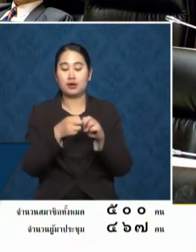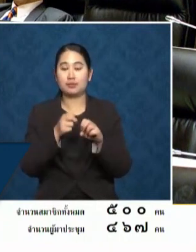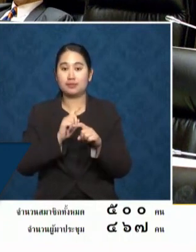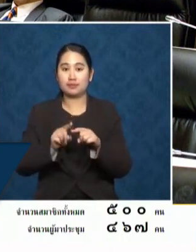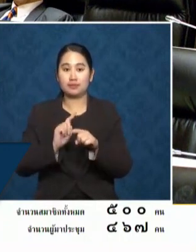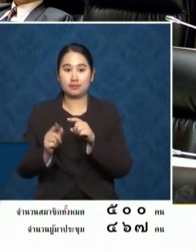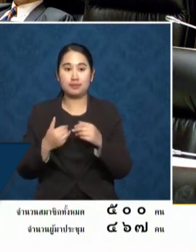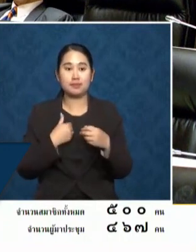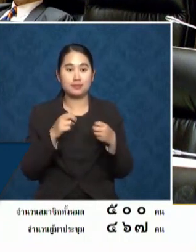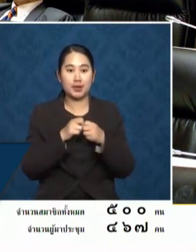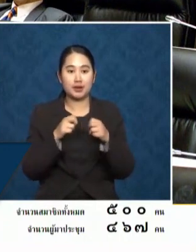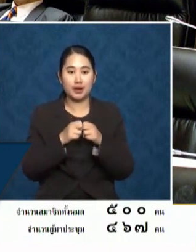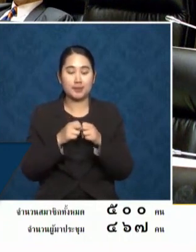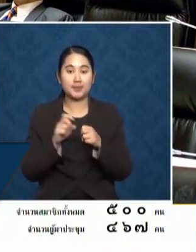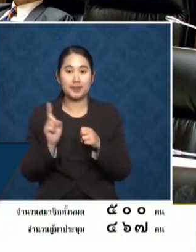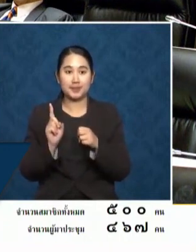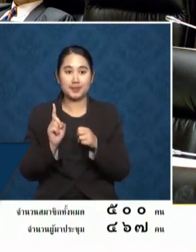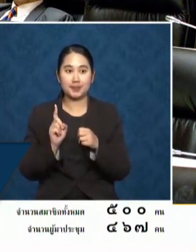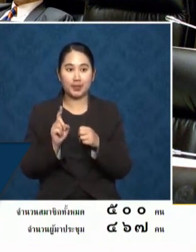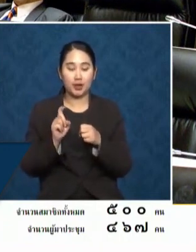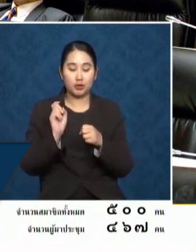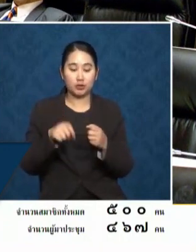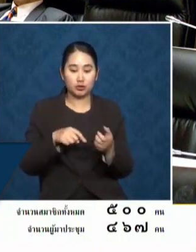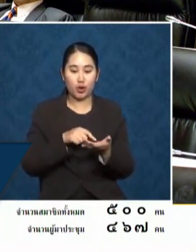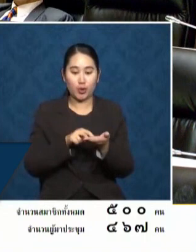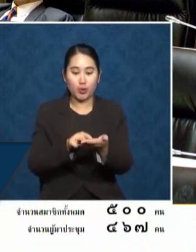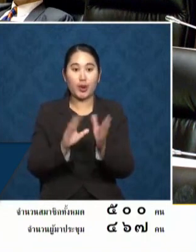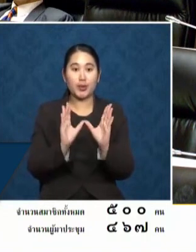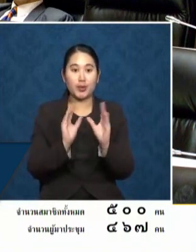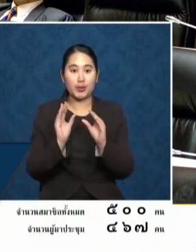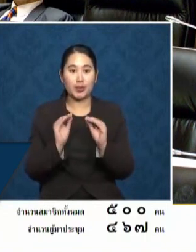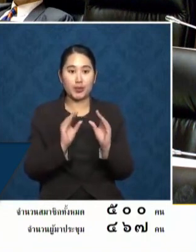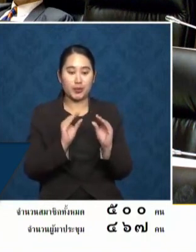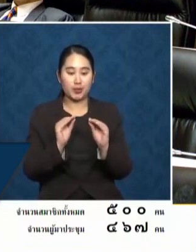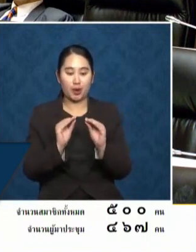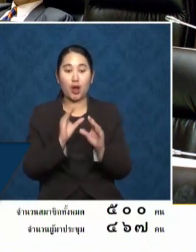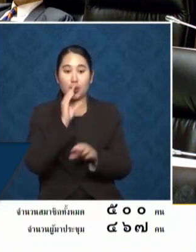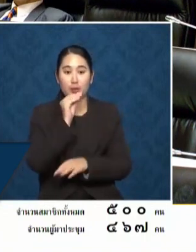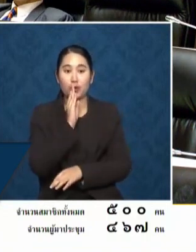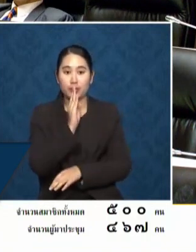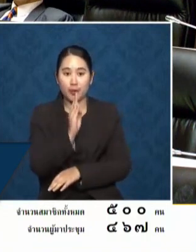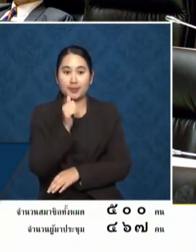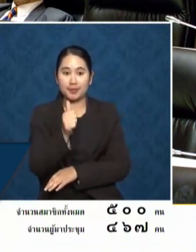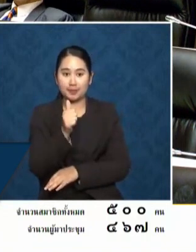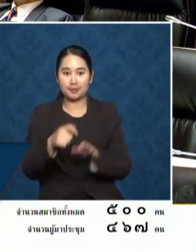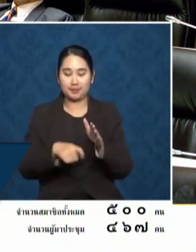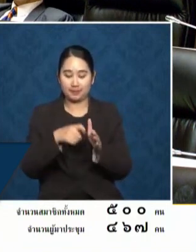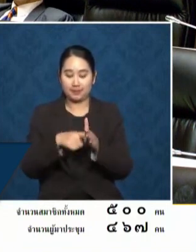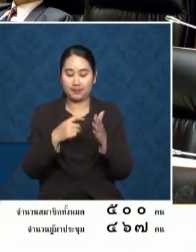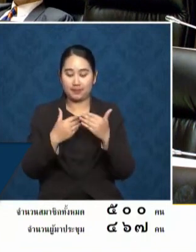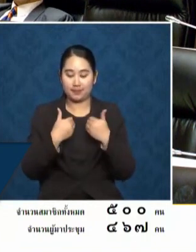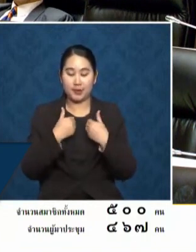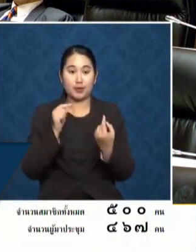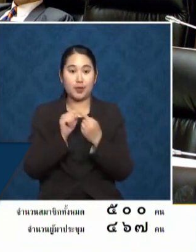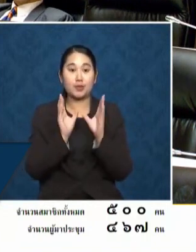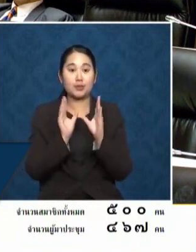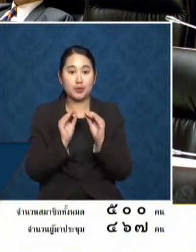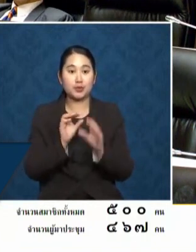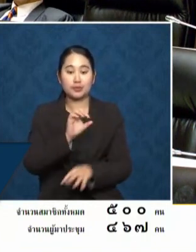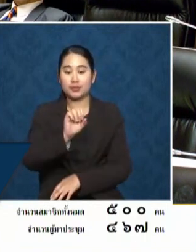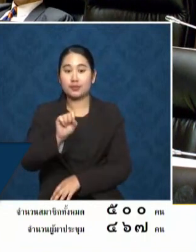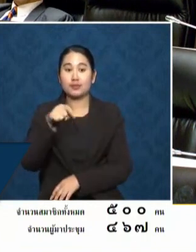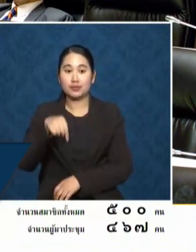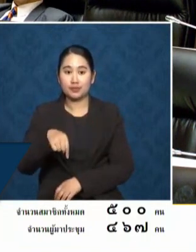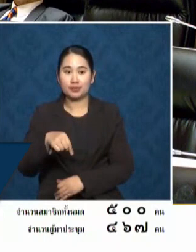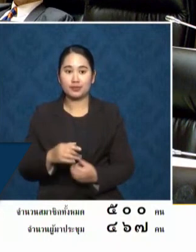จะละเอียดอ่อนแค่ไหนต้องถูกนำมาพูดคุยกันได้อย่างตรงไปตรงมาด้วยเหตุและผลในสภาแห่งนี้